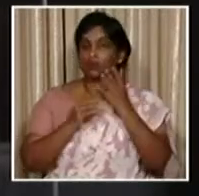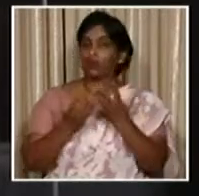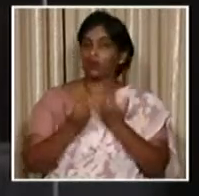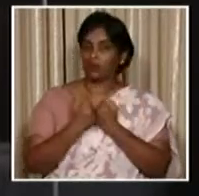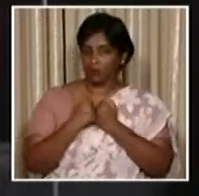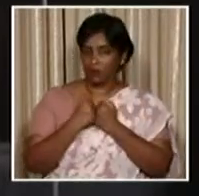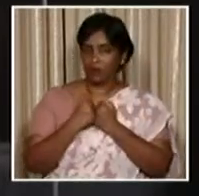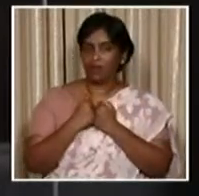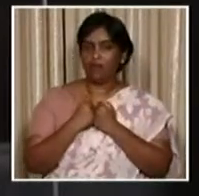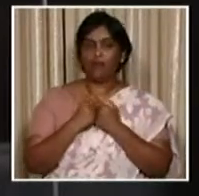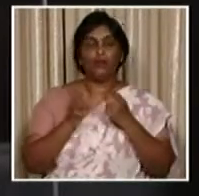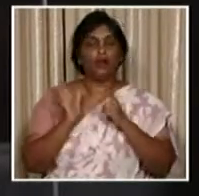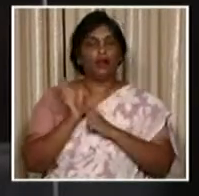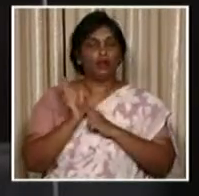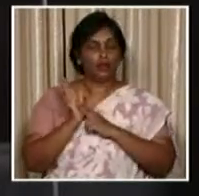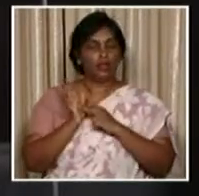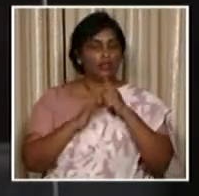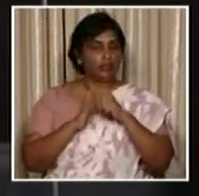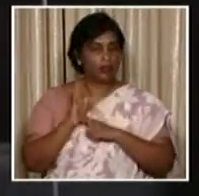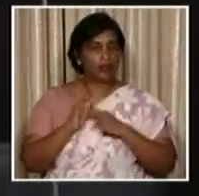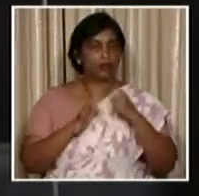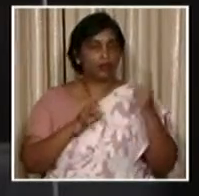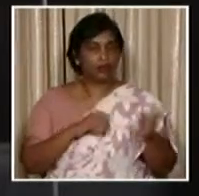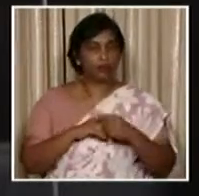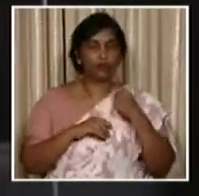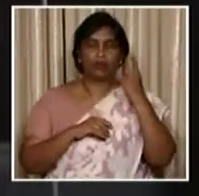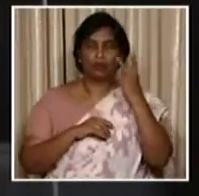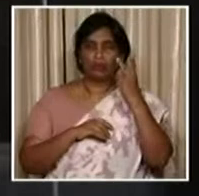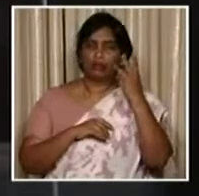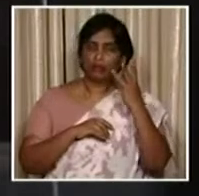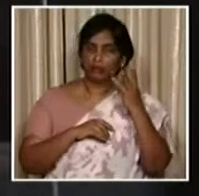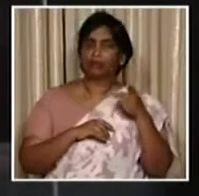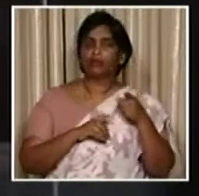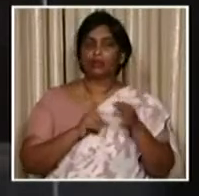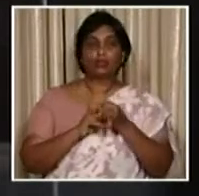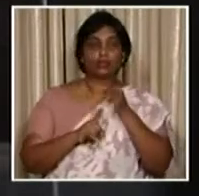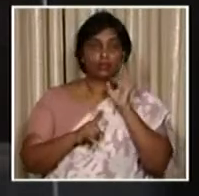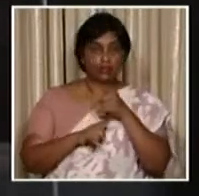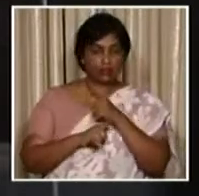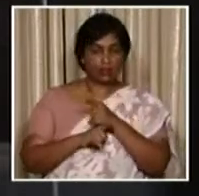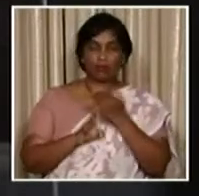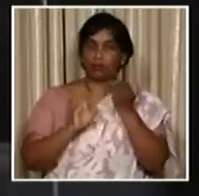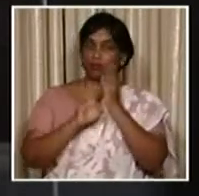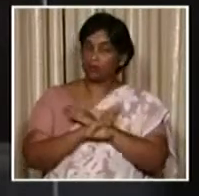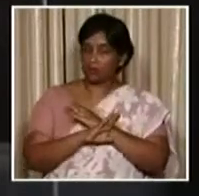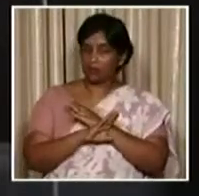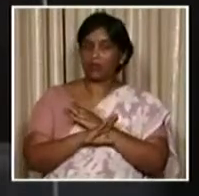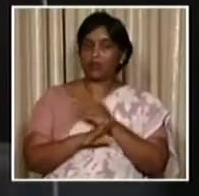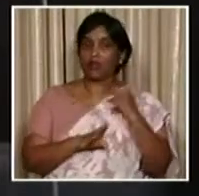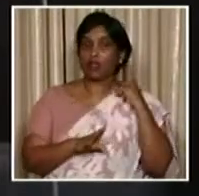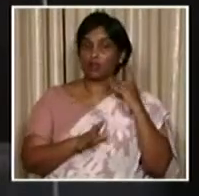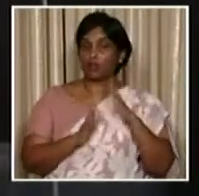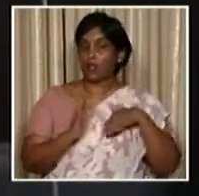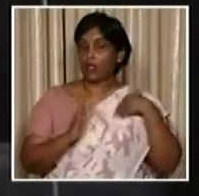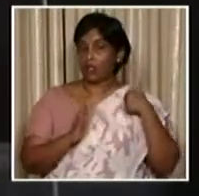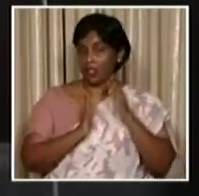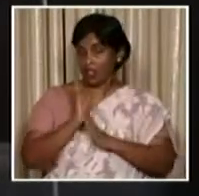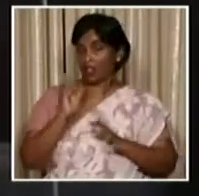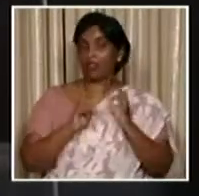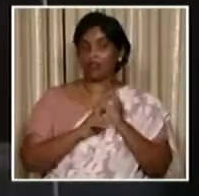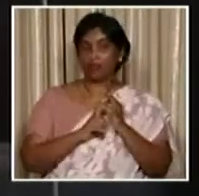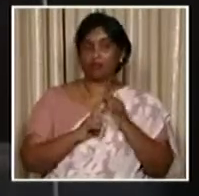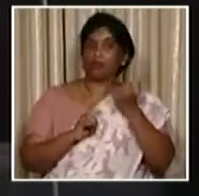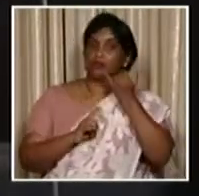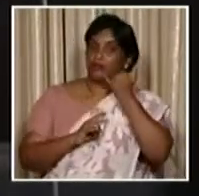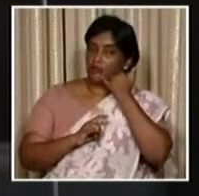labuna. Nilanta jawab entar. Dinakade detumla tawak, janadipati evakade hitabu arakshaka menti. Huta